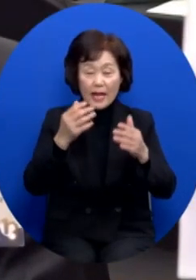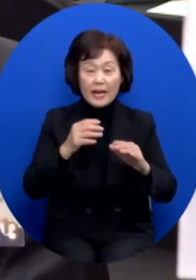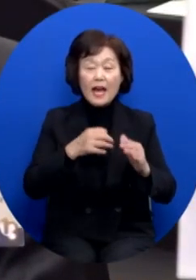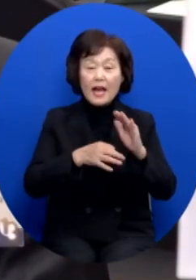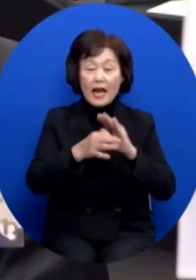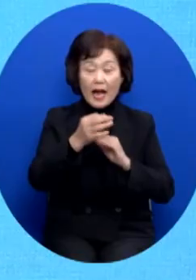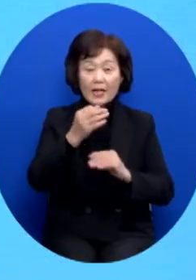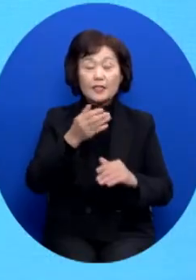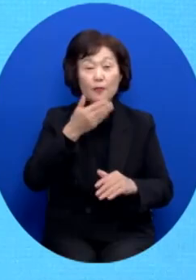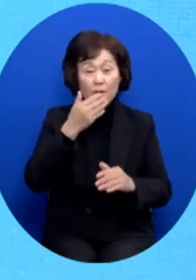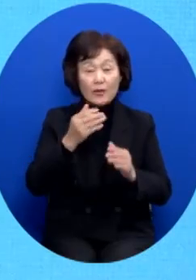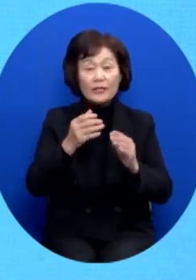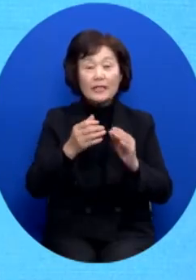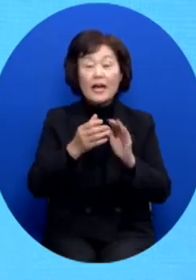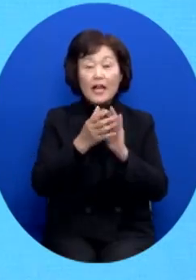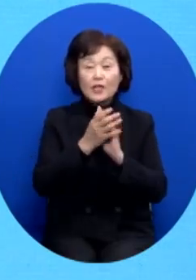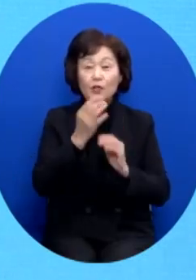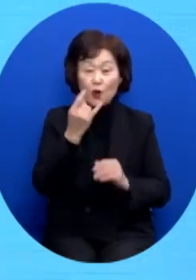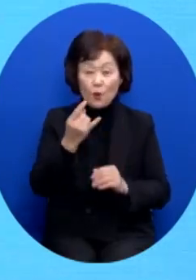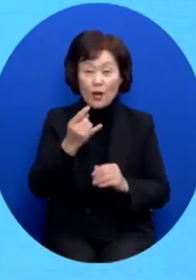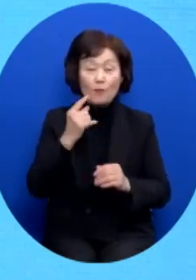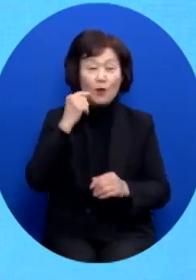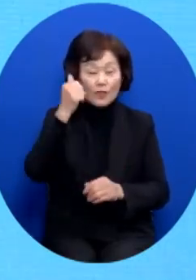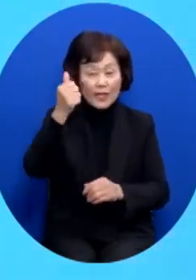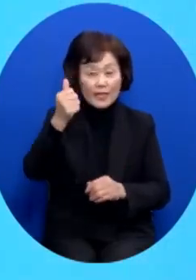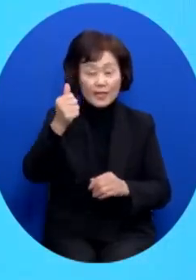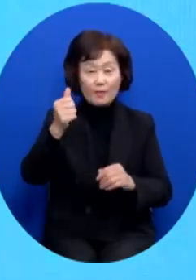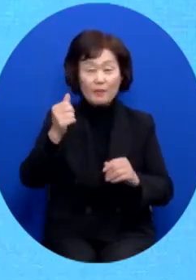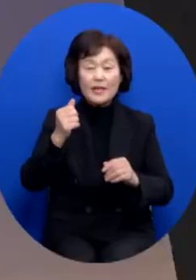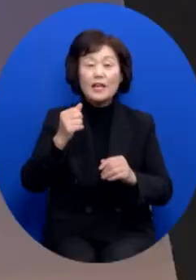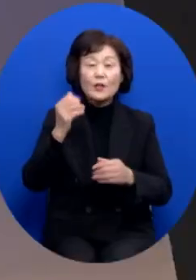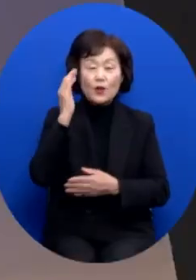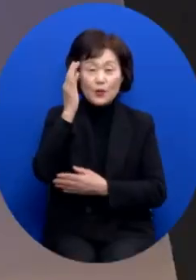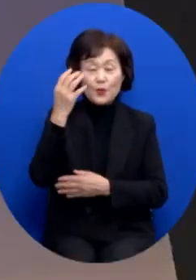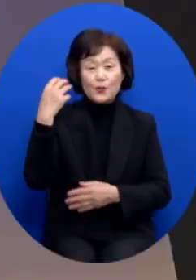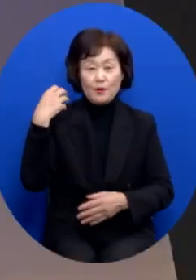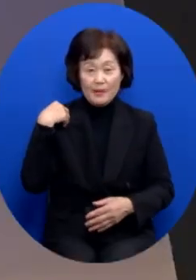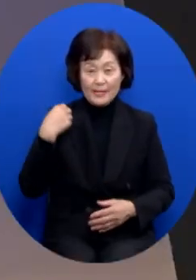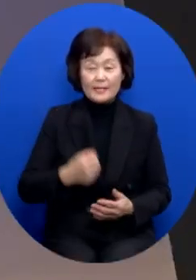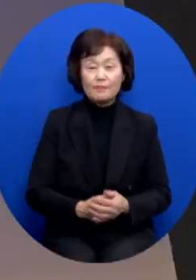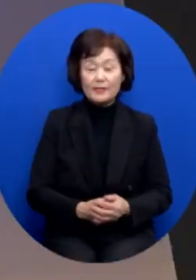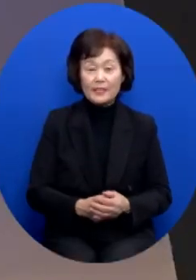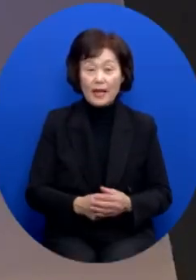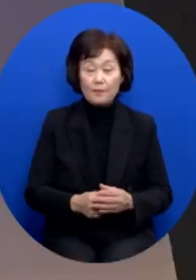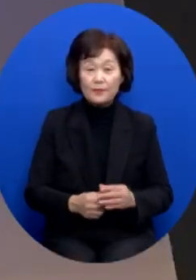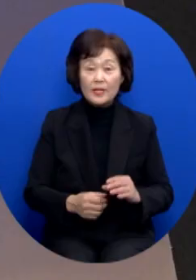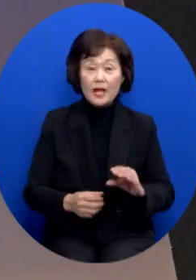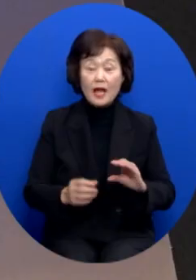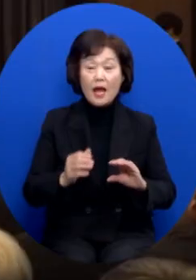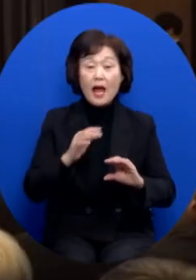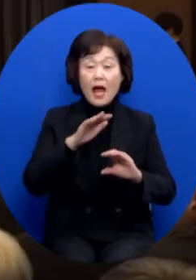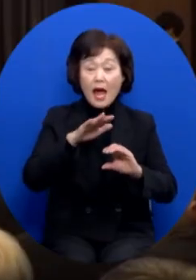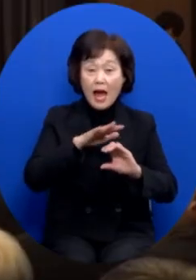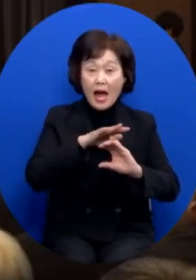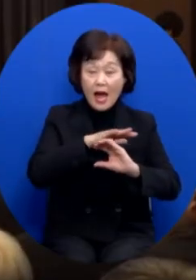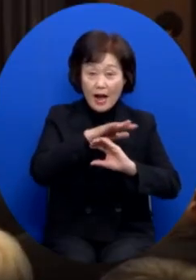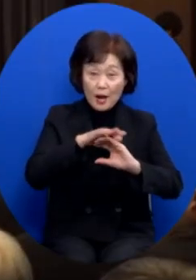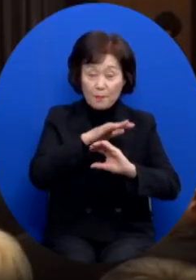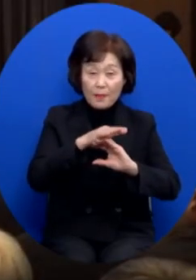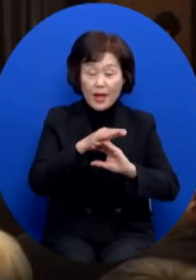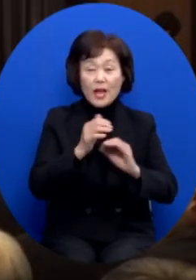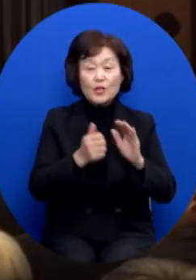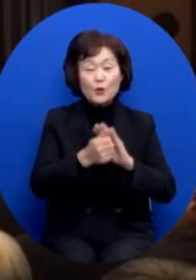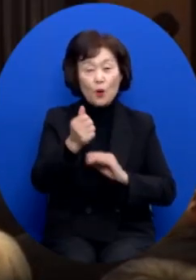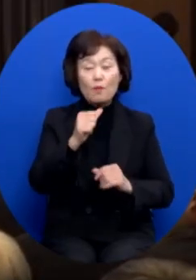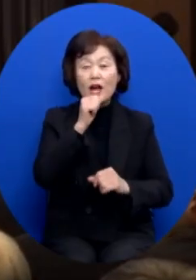장로가 성경 봉독을 맡았습니다. 이부 기념식에서 환영사를 맡은 아가페 소망교도소 이사장 김삼환